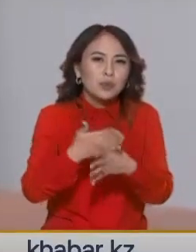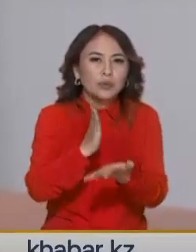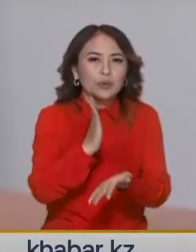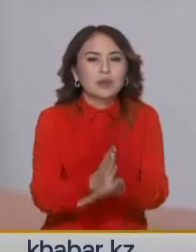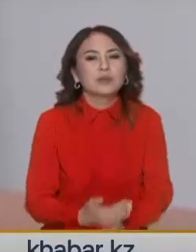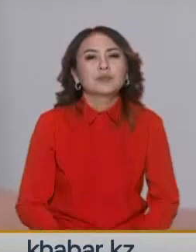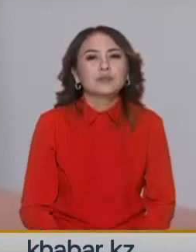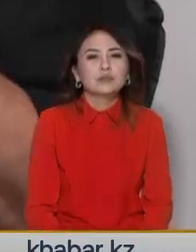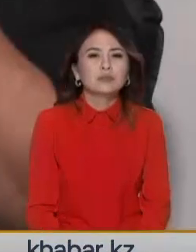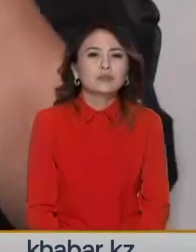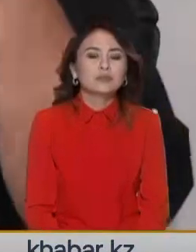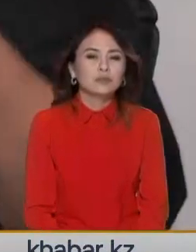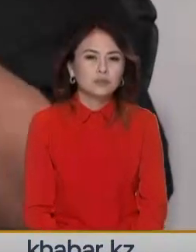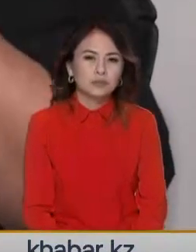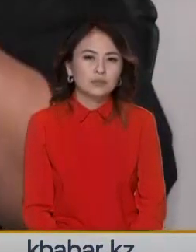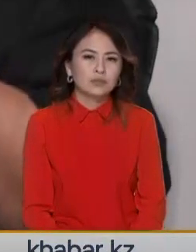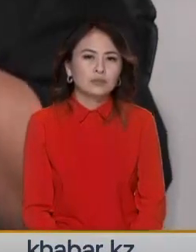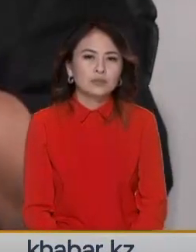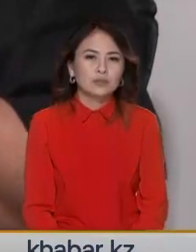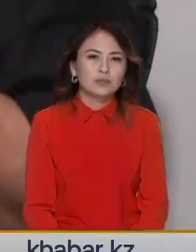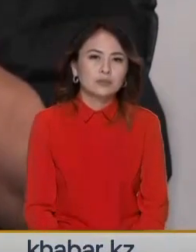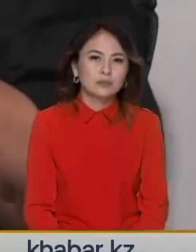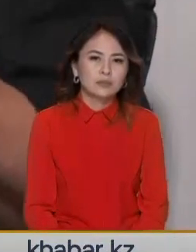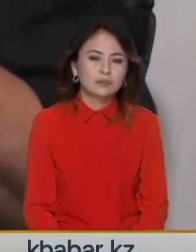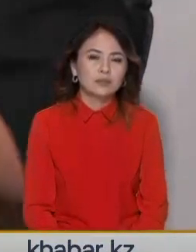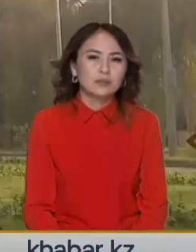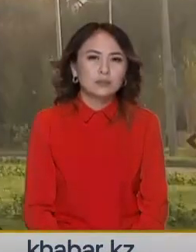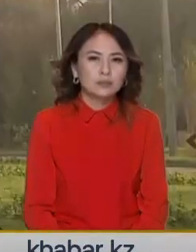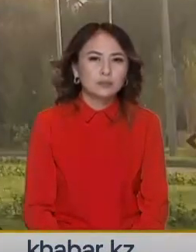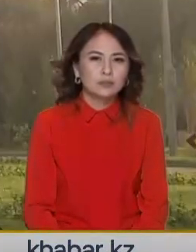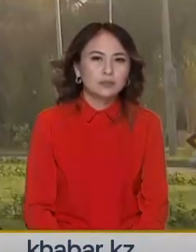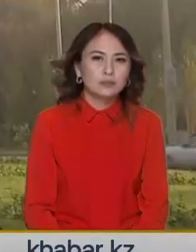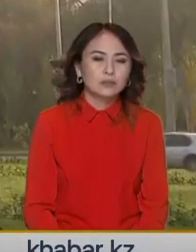Ардағай Барлы, Аят Дүйсенбаев, Аманжол Жөңкешев, хабар, Алматы облысынан.